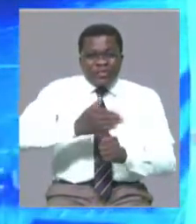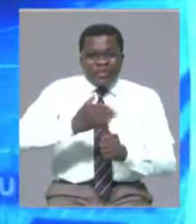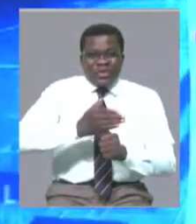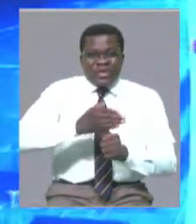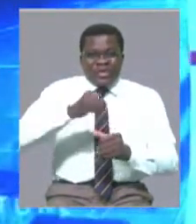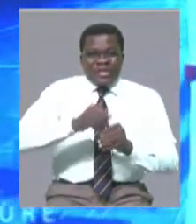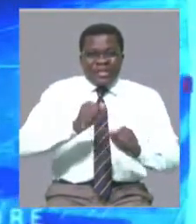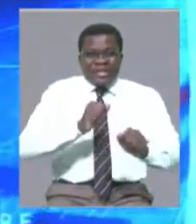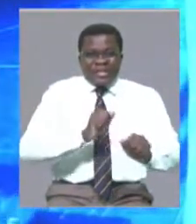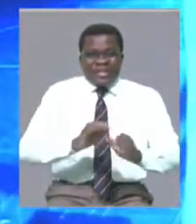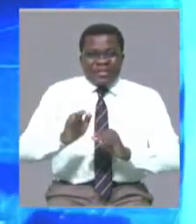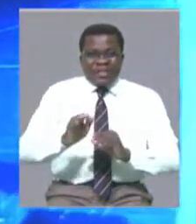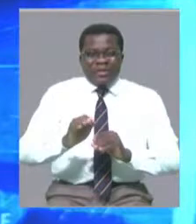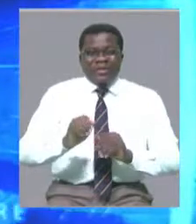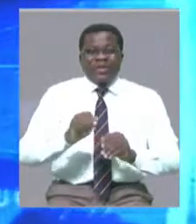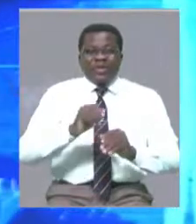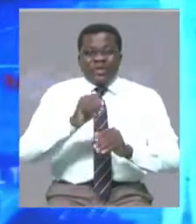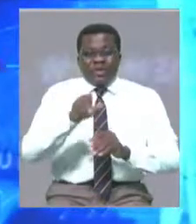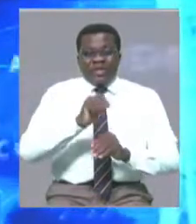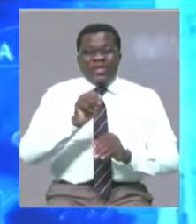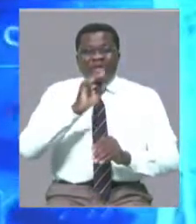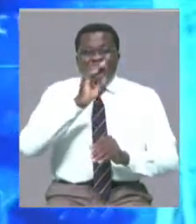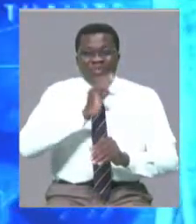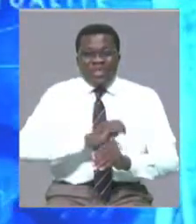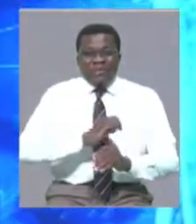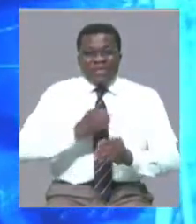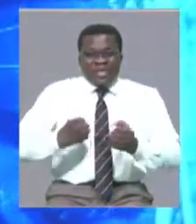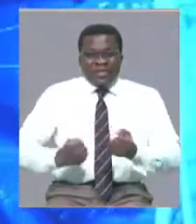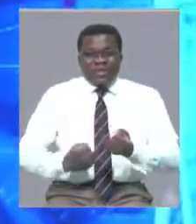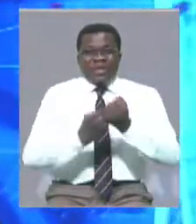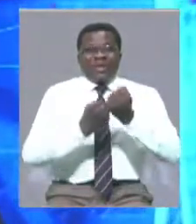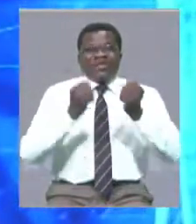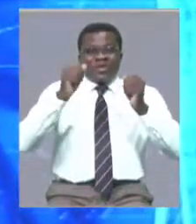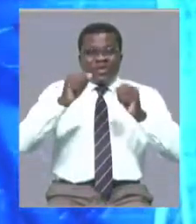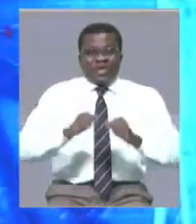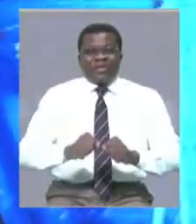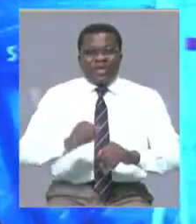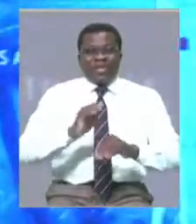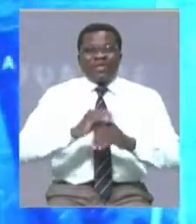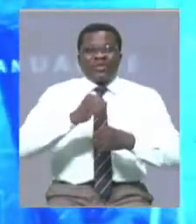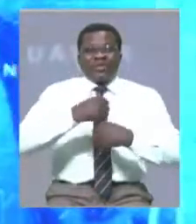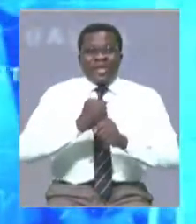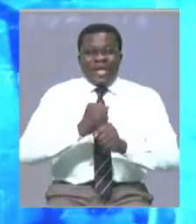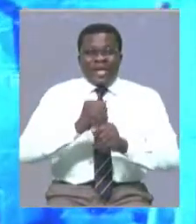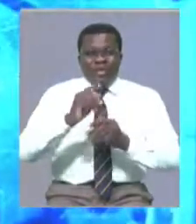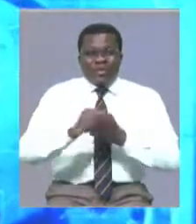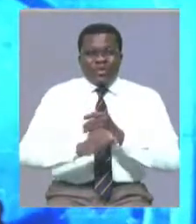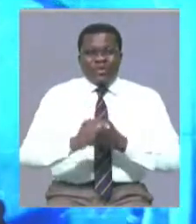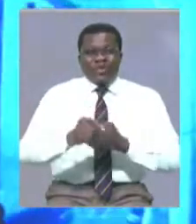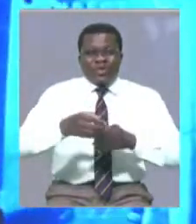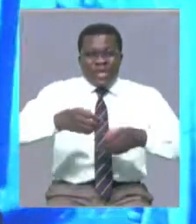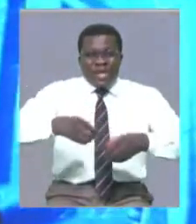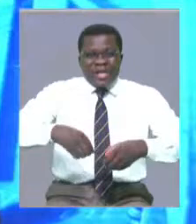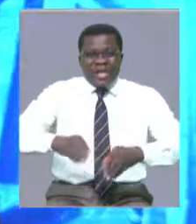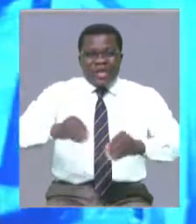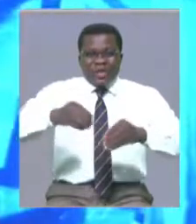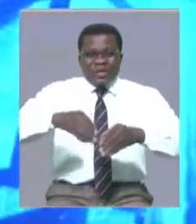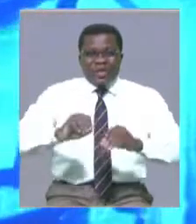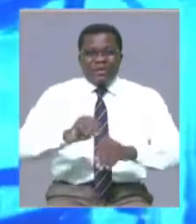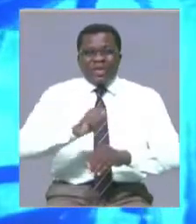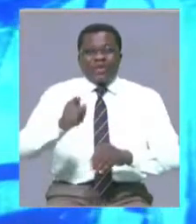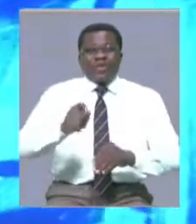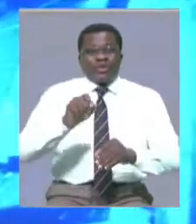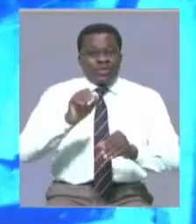dans cette dynamique. Les artistes du Zou ont bénéficié d'un renforcement de capacité sur la production et la commercialisation de